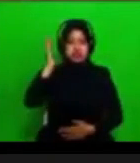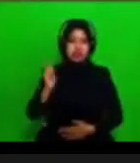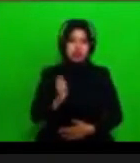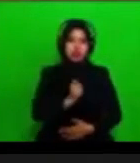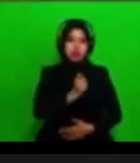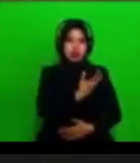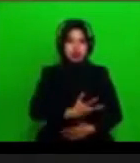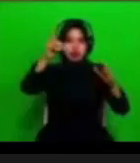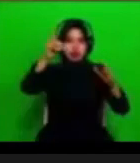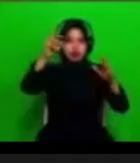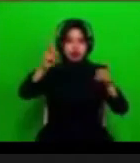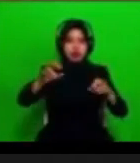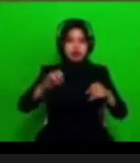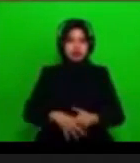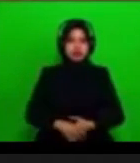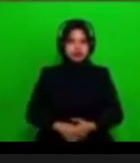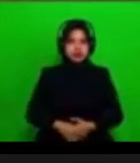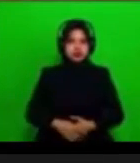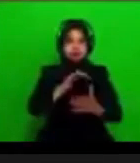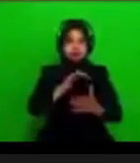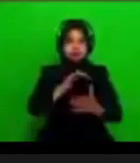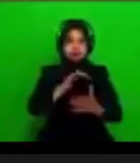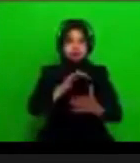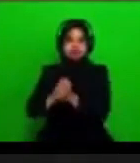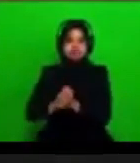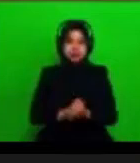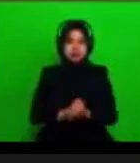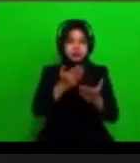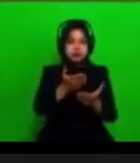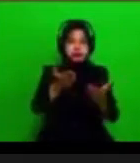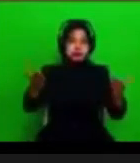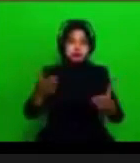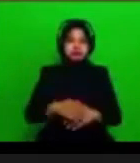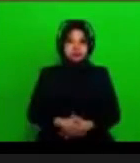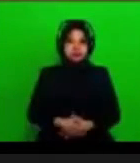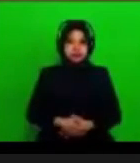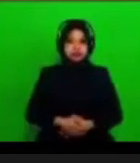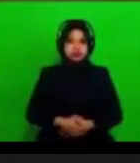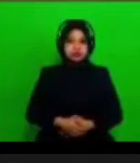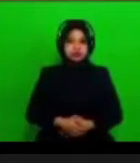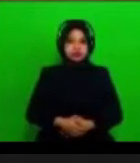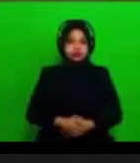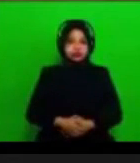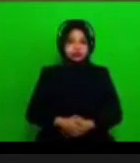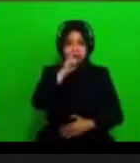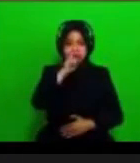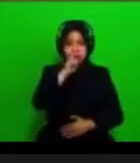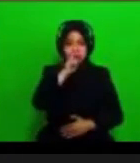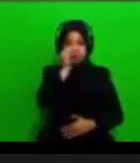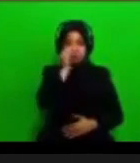membacakan doa dengan cara Islam. Mohon Bapak Ibu pengikut agama lain untuk menyesuaikan.